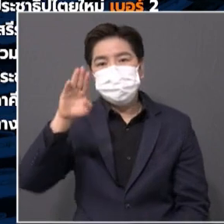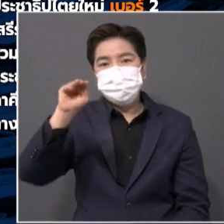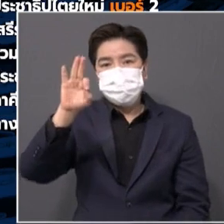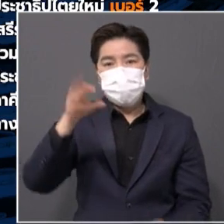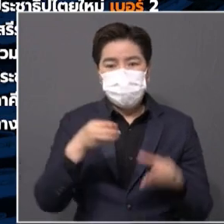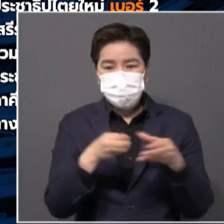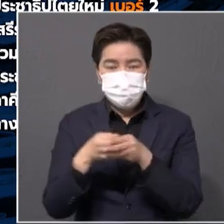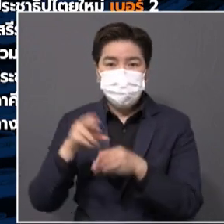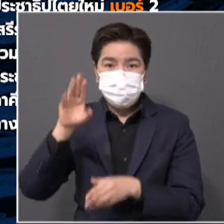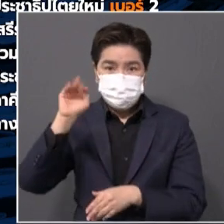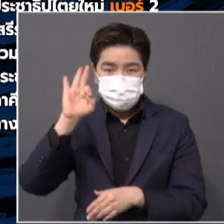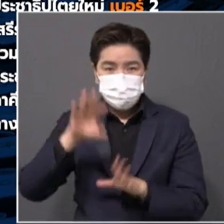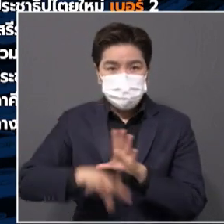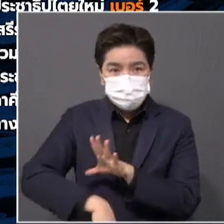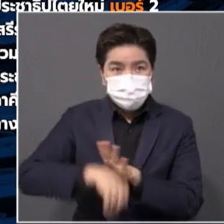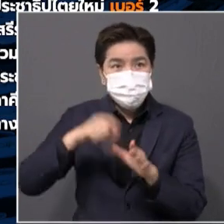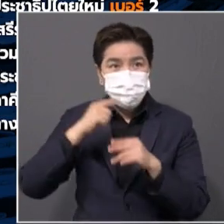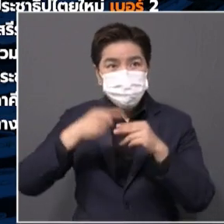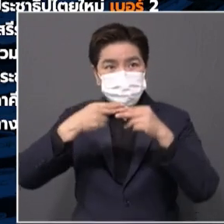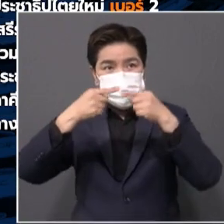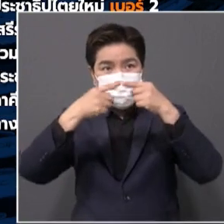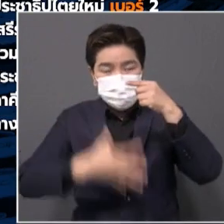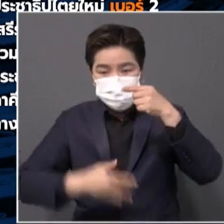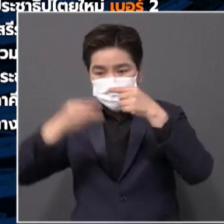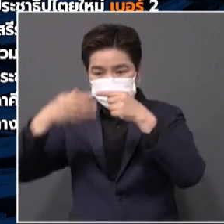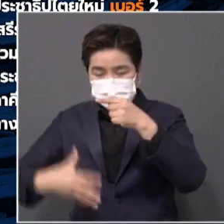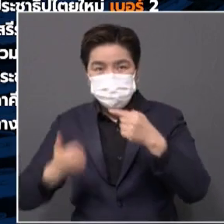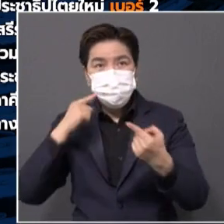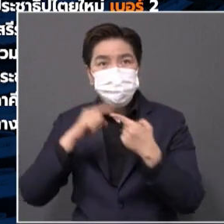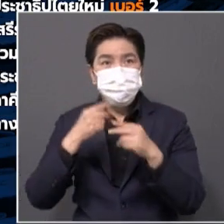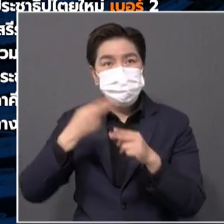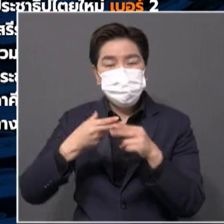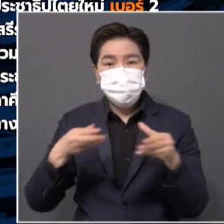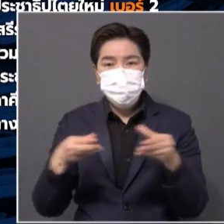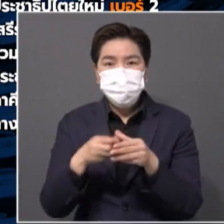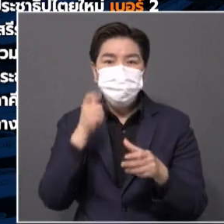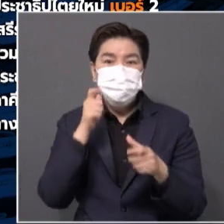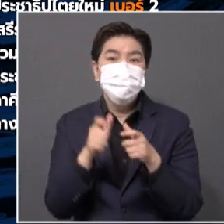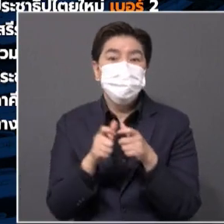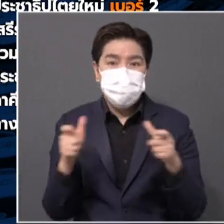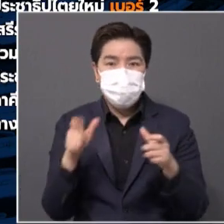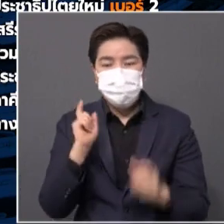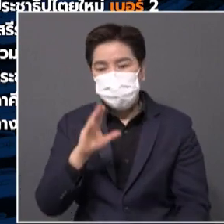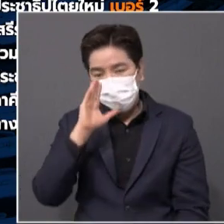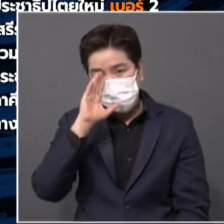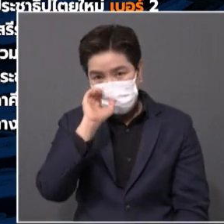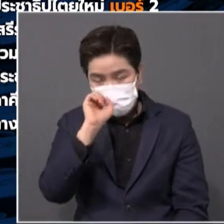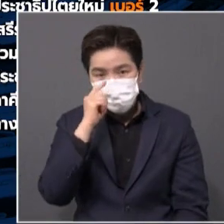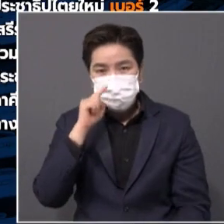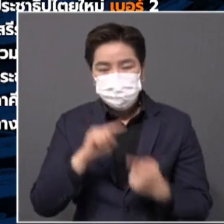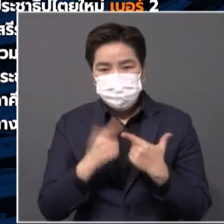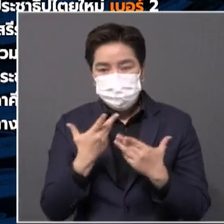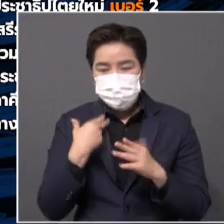พรรคนะฮะมาจับฉลากเพื่อได้เบอร์บัญชีรายชื่อนะครับอ่ะแล้วก็มีพรรคที่เรียกว่าเป็นพรรคใหญ่ที่เป็นที่จับตาเนี่ยก็